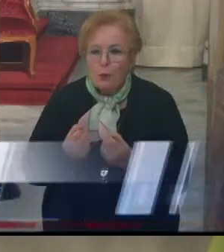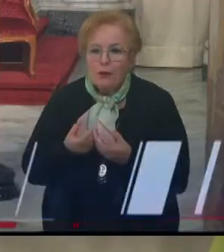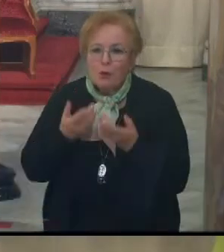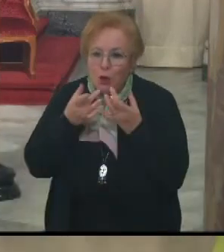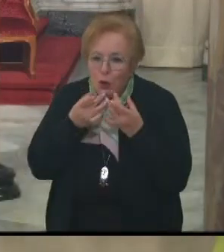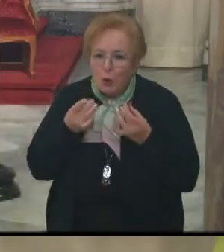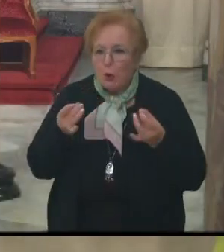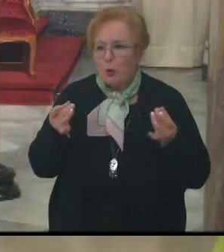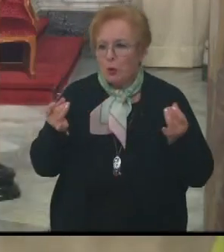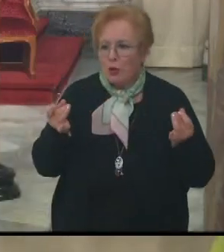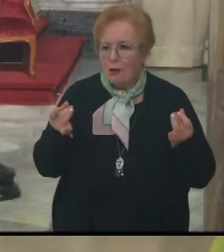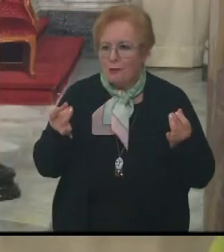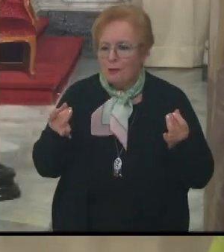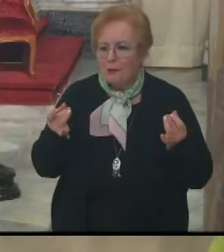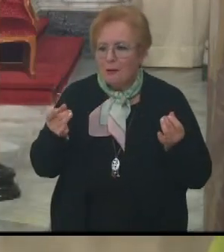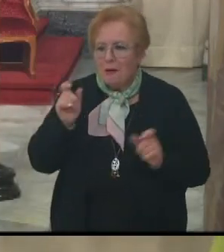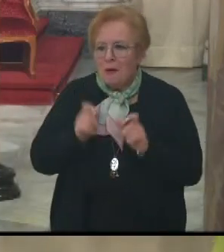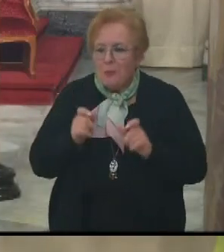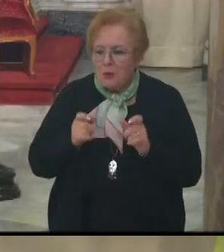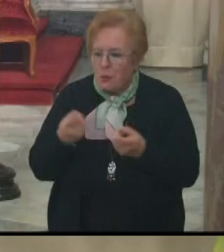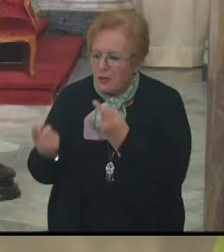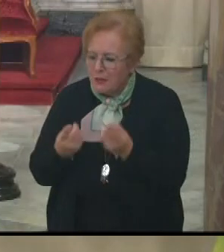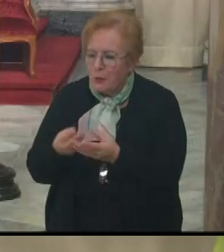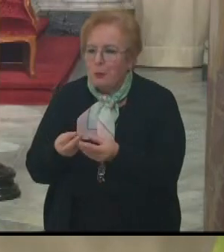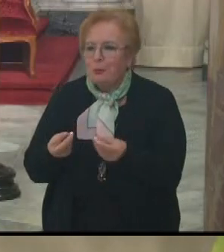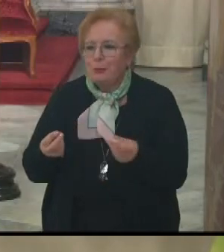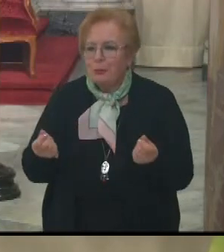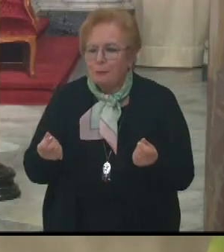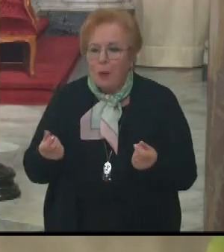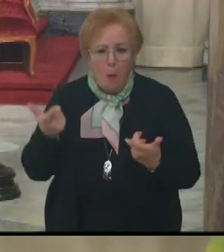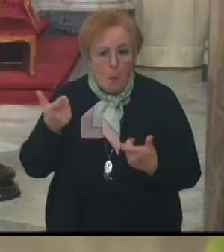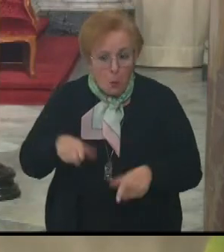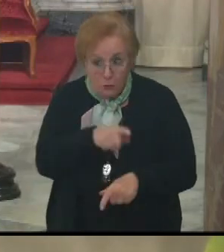Porgi anche l'altra guancia, ma non perché sei stupido,